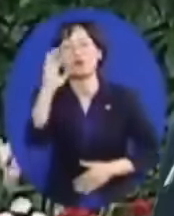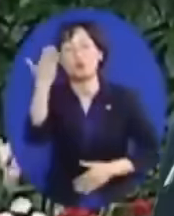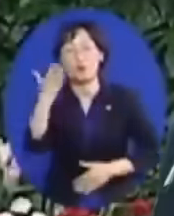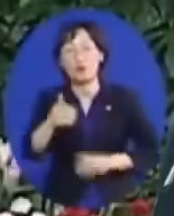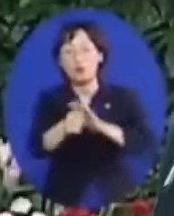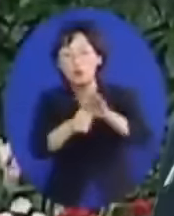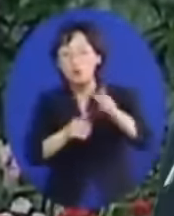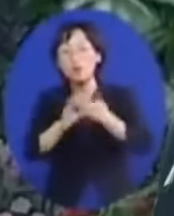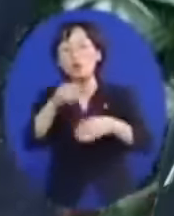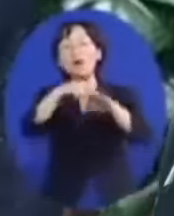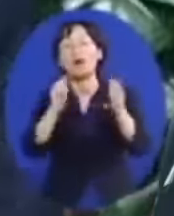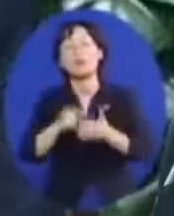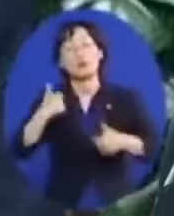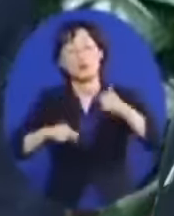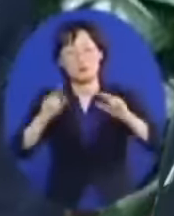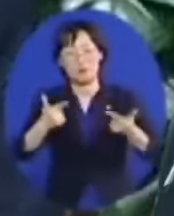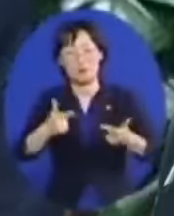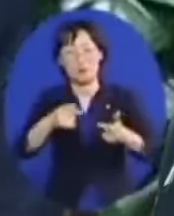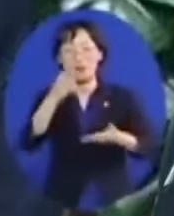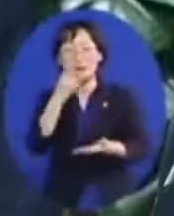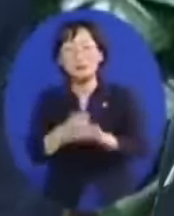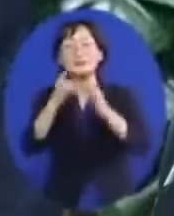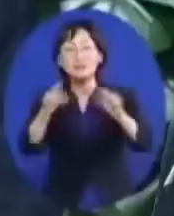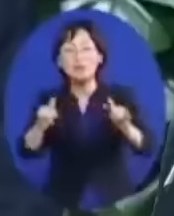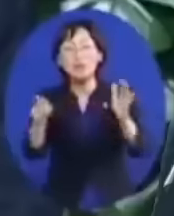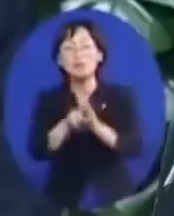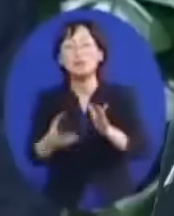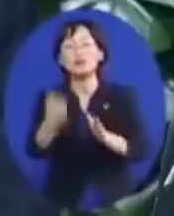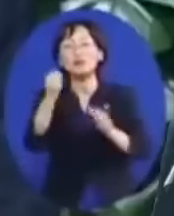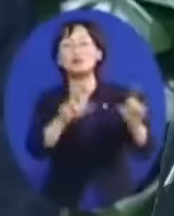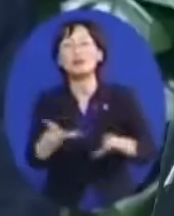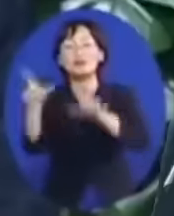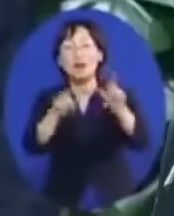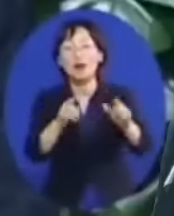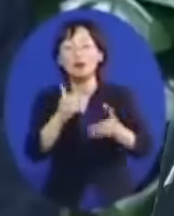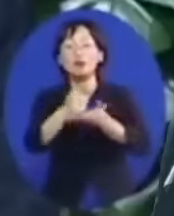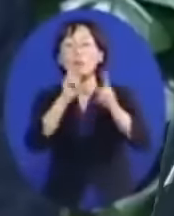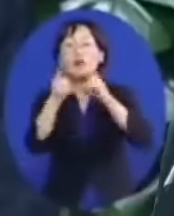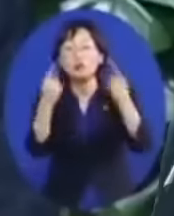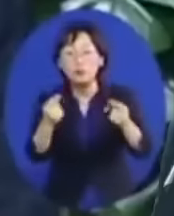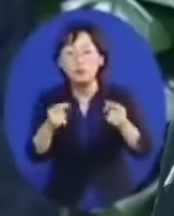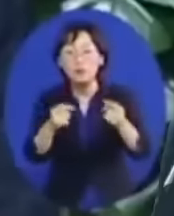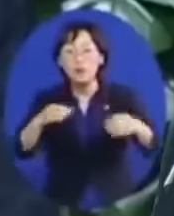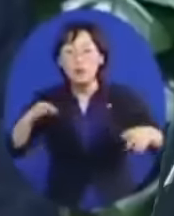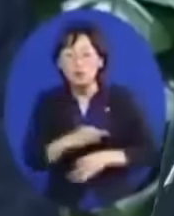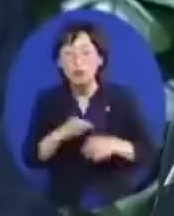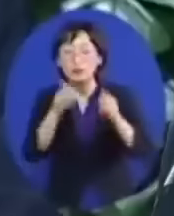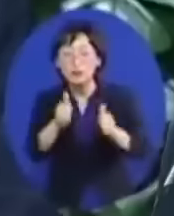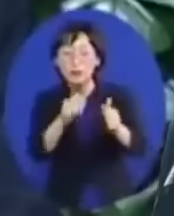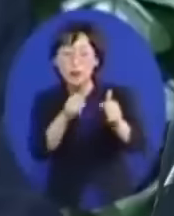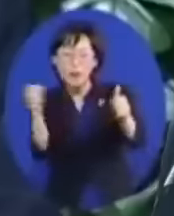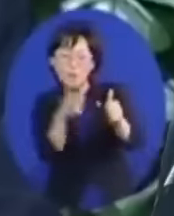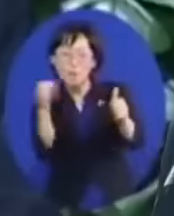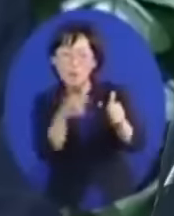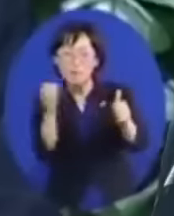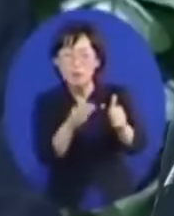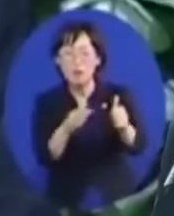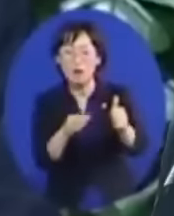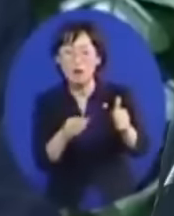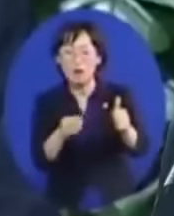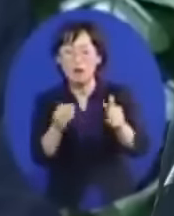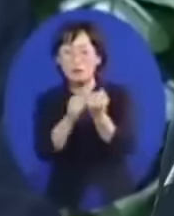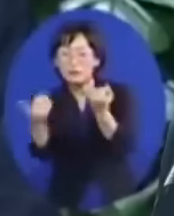아니하리라. 나의 의인은 믿음으로 말미암아 살리라고 주님 말씀한 것처럼 이 불의한 재판관 앞에 과부는 아예 물러가는